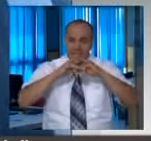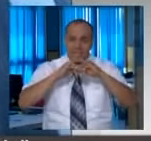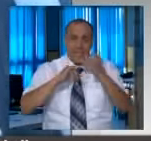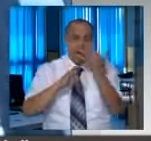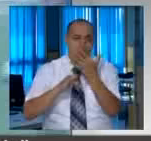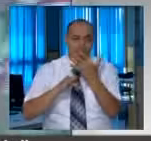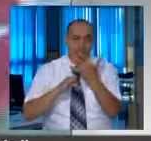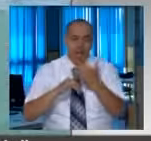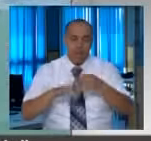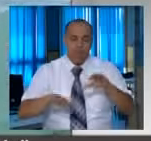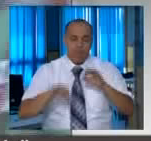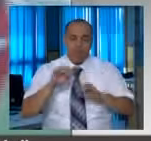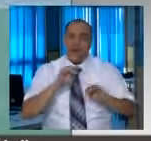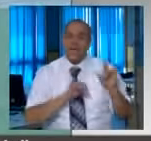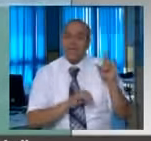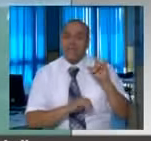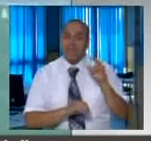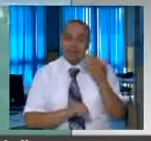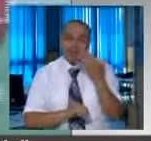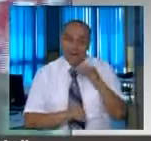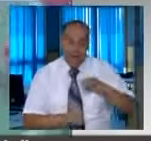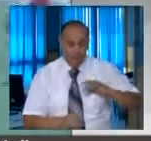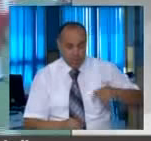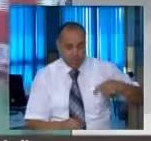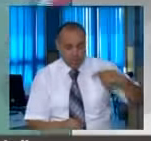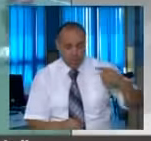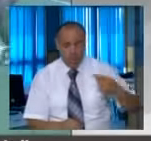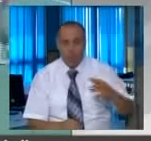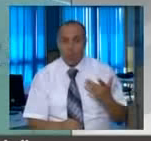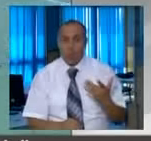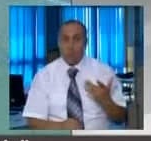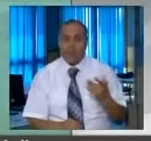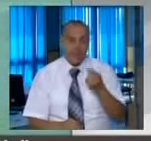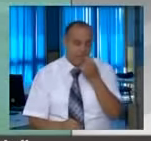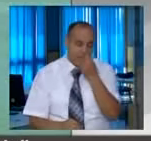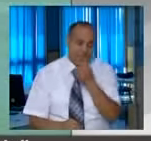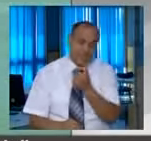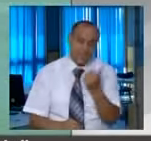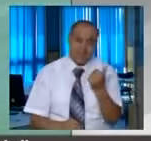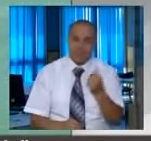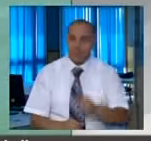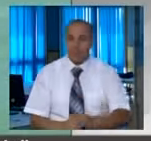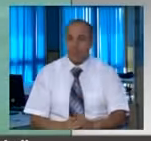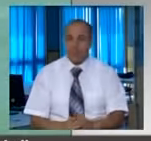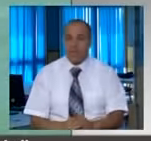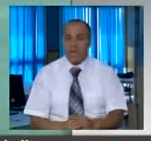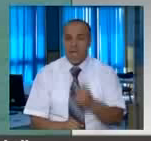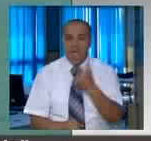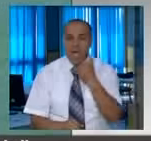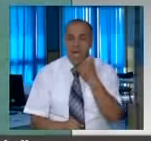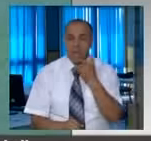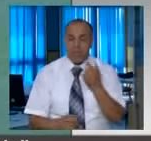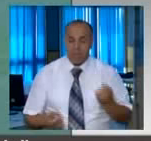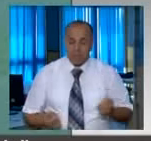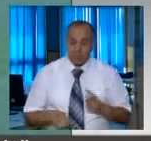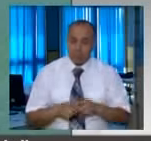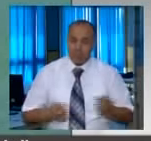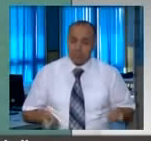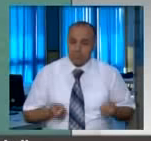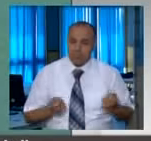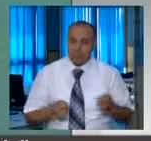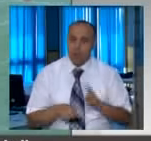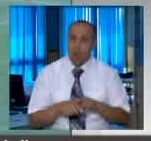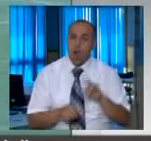إفريقيا أمام منتخب ليبيريا الأحد المقبل على أرضية ملعب مصطفى بن جنات بالمنستير. وركز الإطار الفني بقيادة المدرب